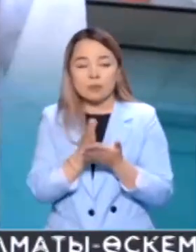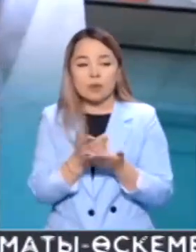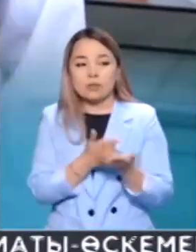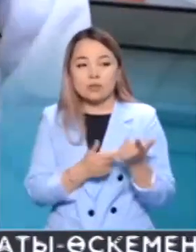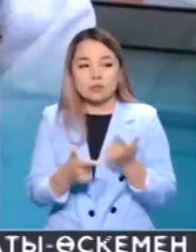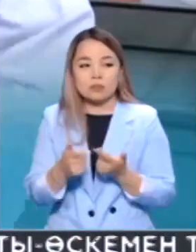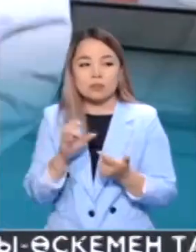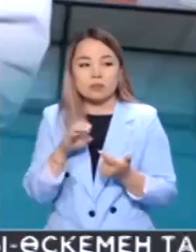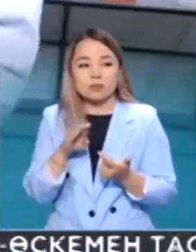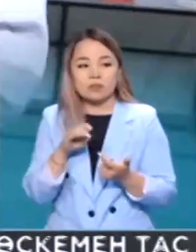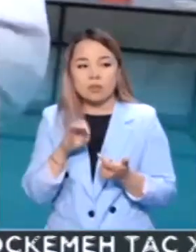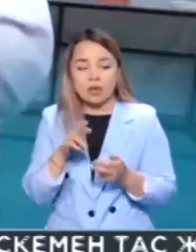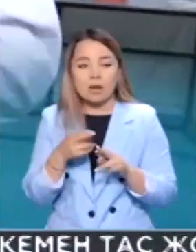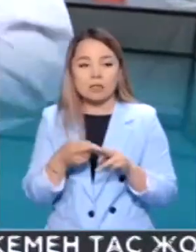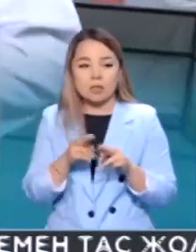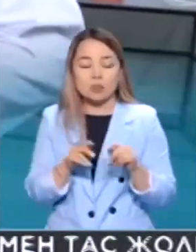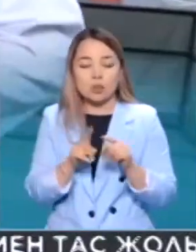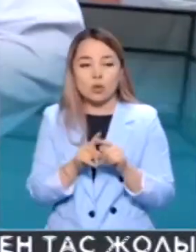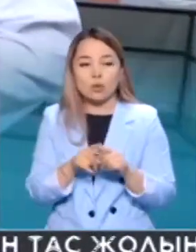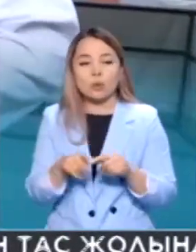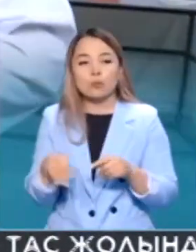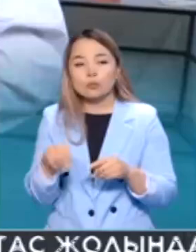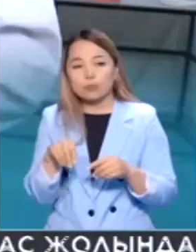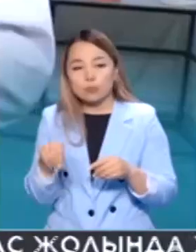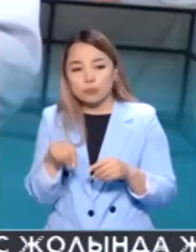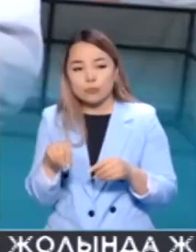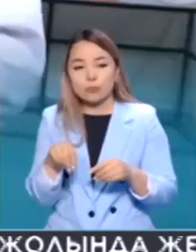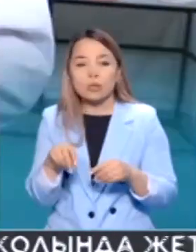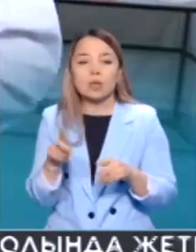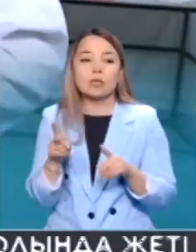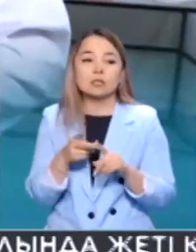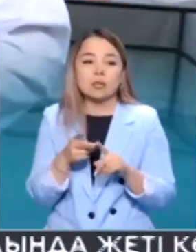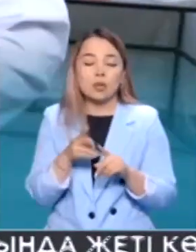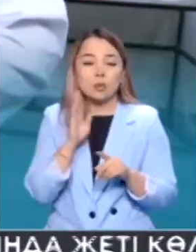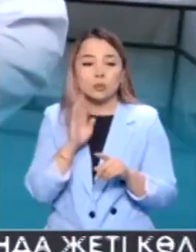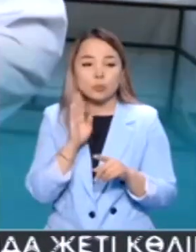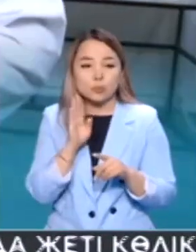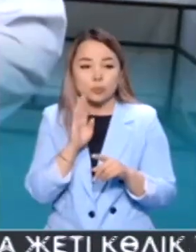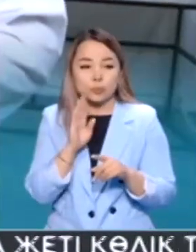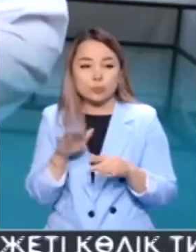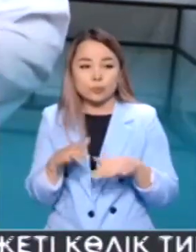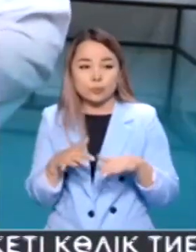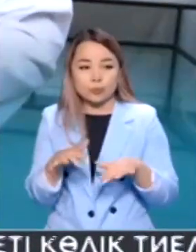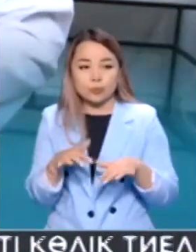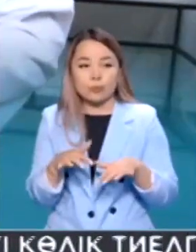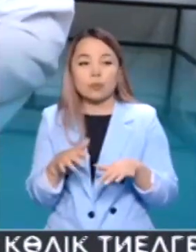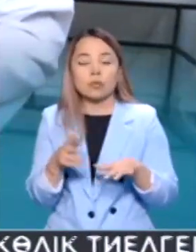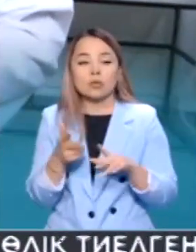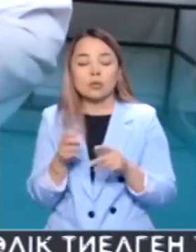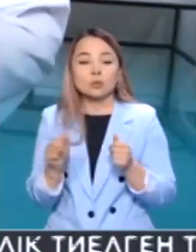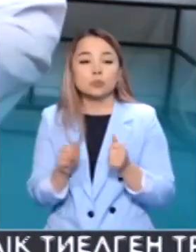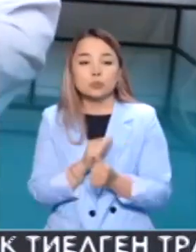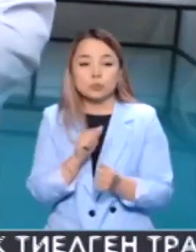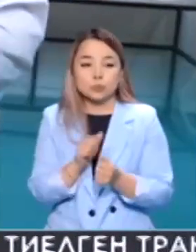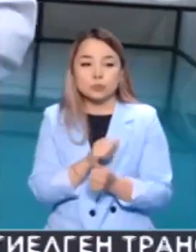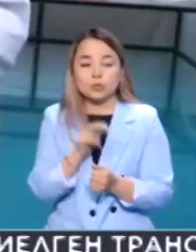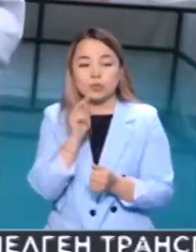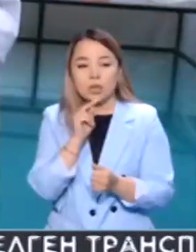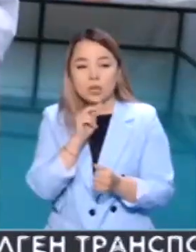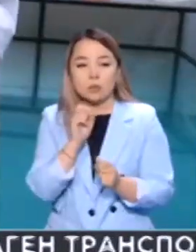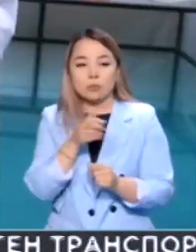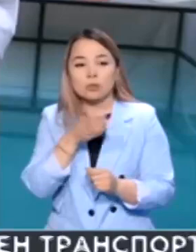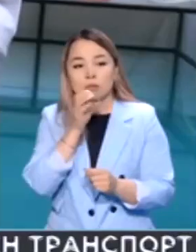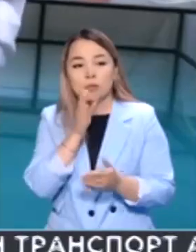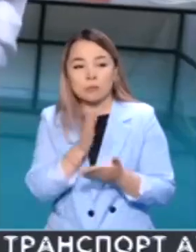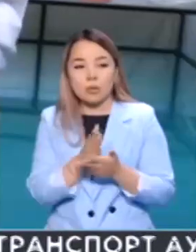болады. Оның бірі ұнтақ күйінде, екіншісі сұйықтық және үшіншісі мынадай кептірілген шай түрінде.